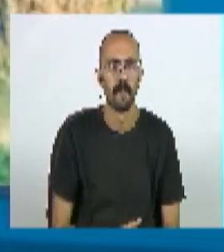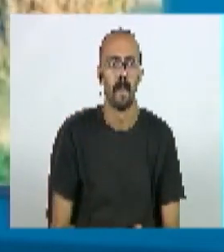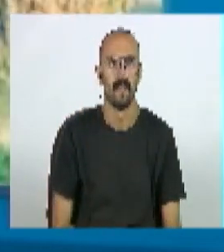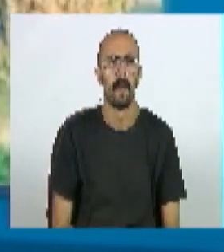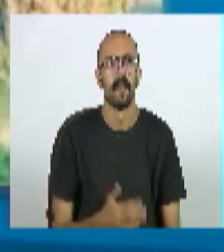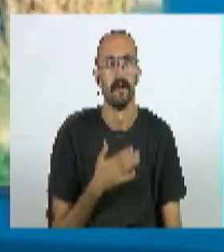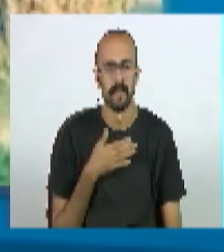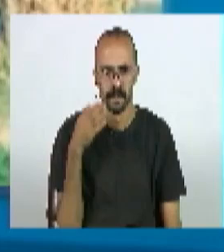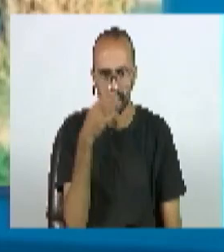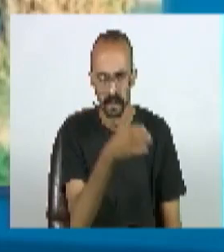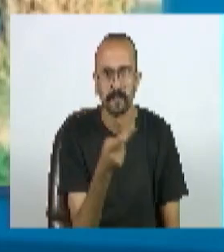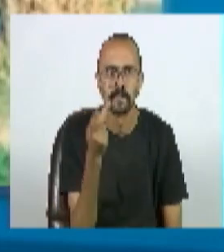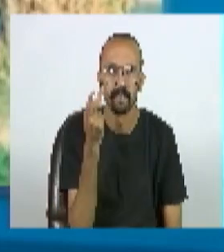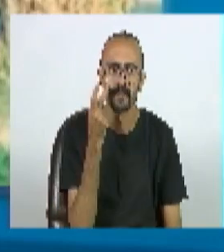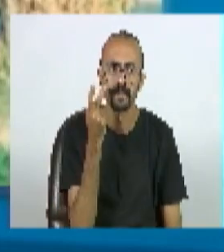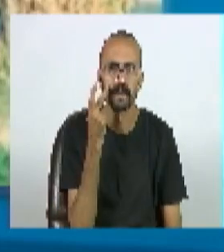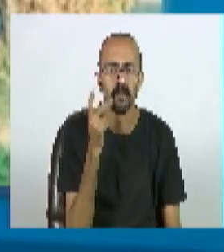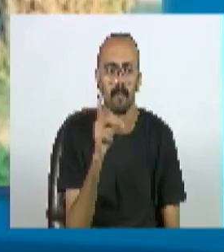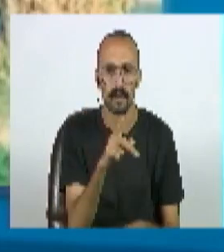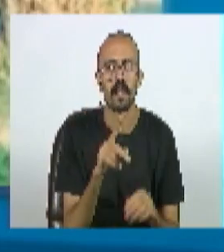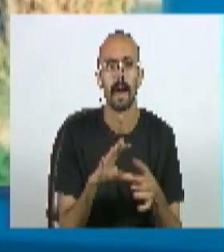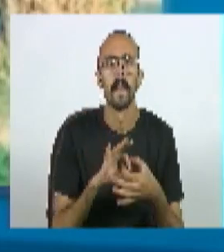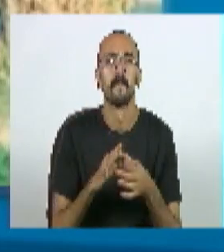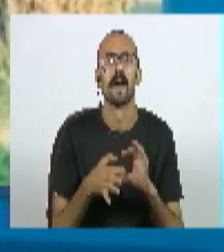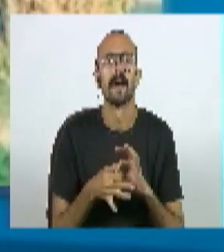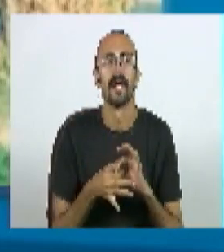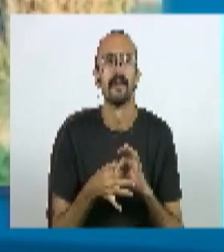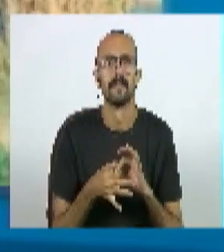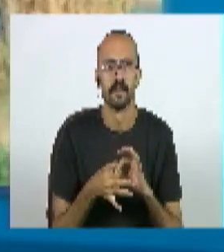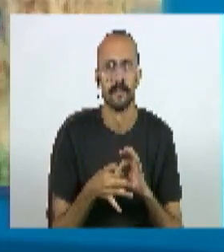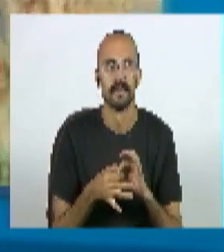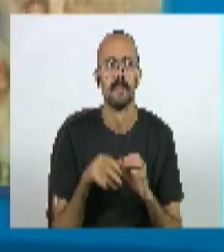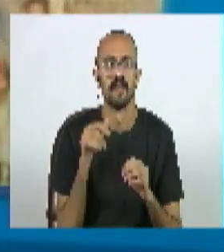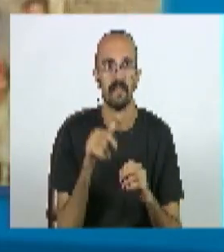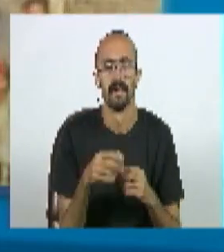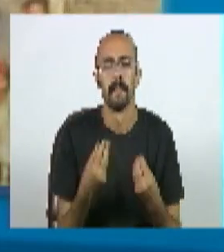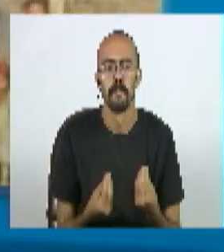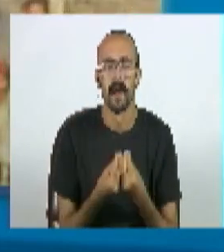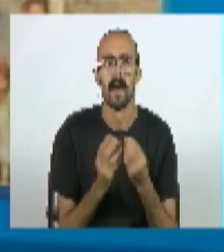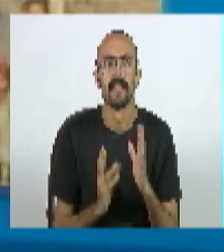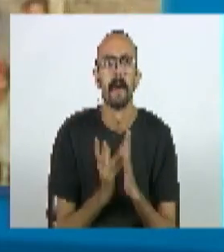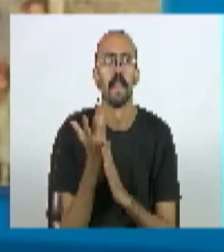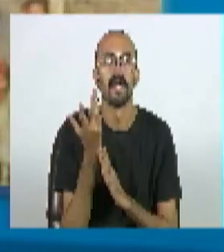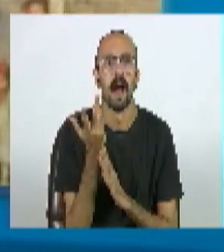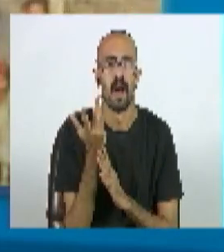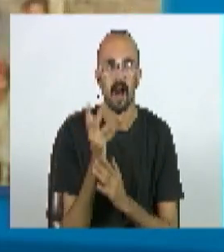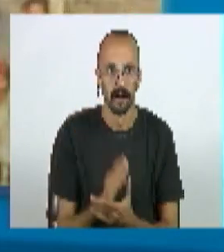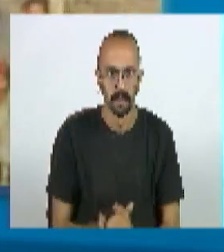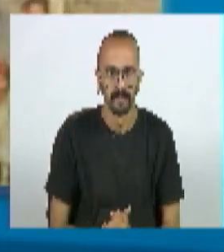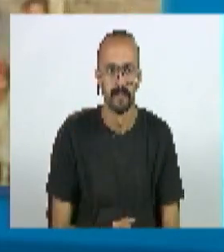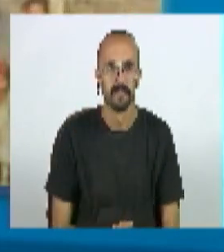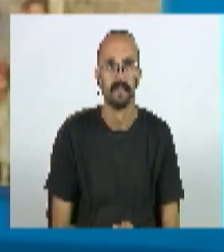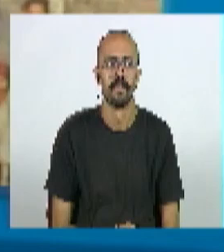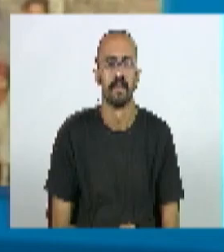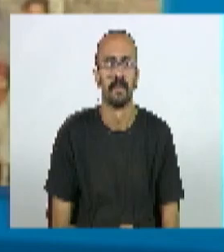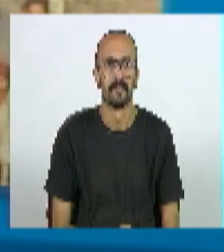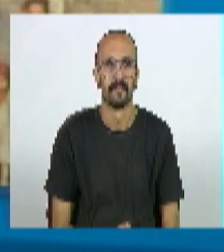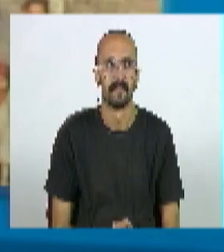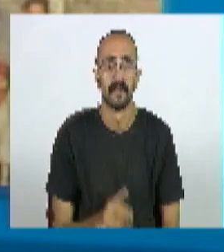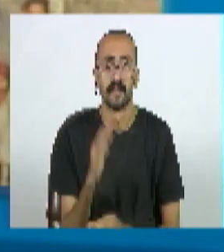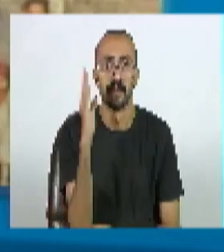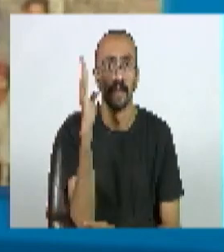انا زرت مجموعة من الجمعيات، في جمعية اسمها مع للتنمية في النخيلة،